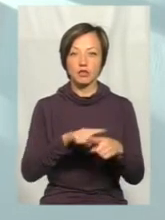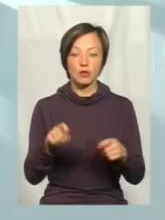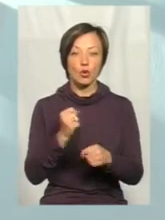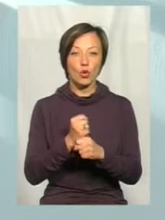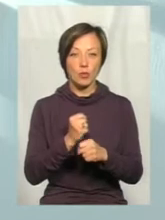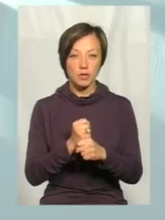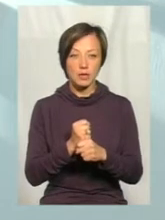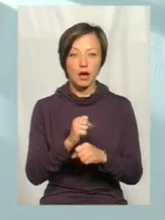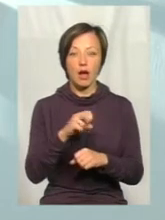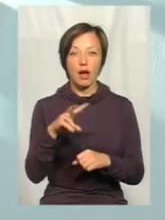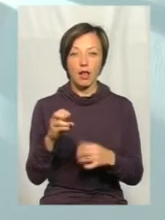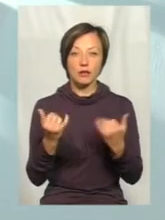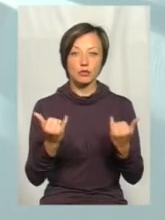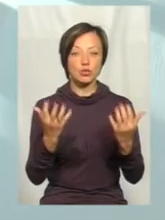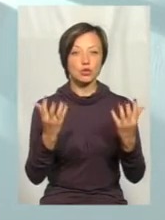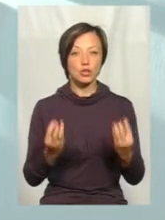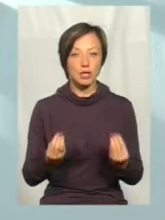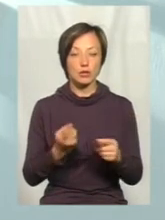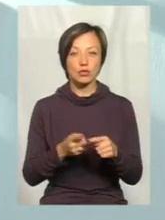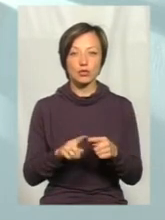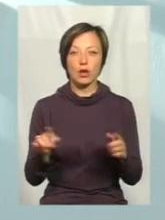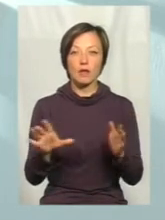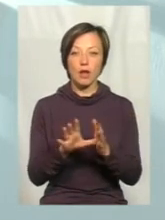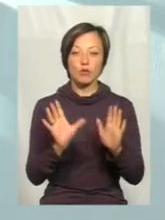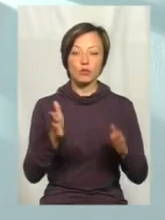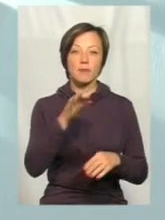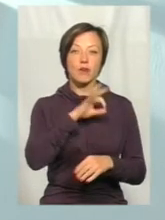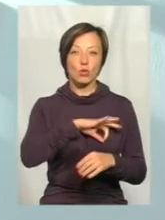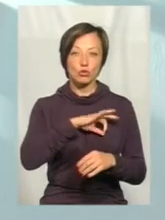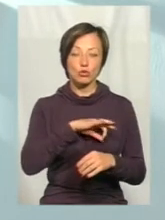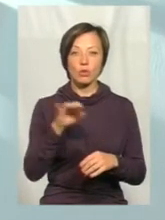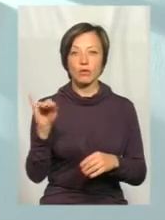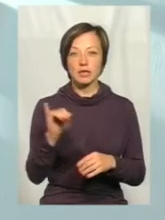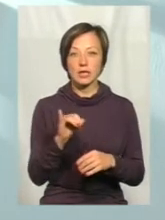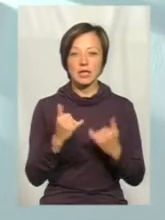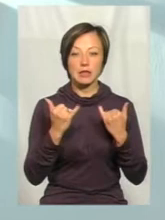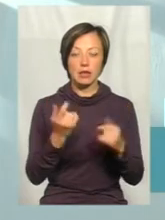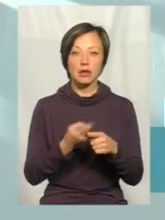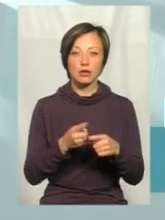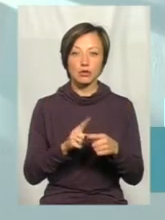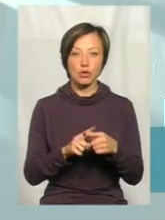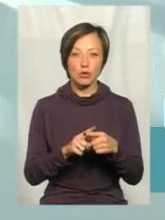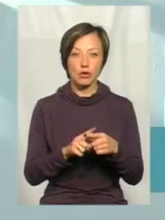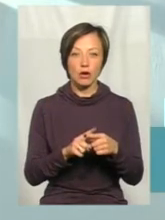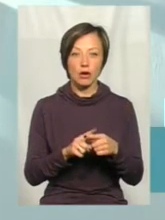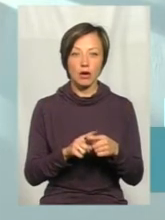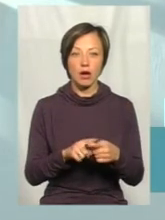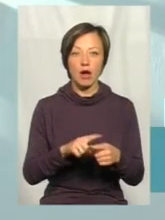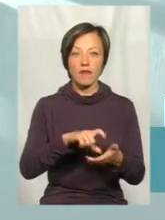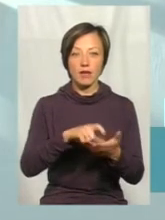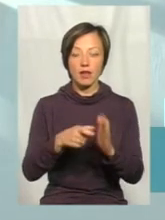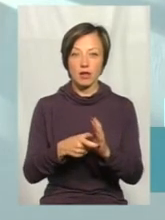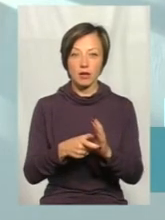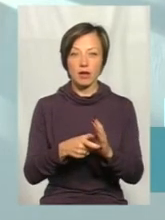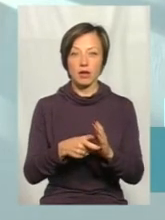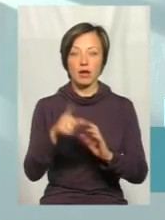робиться. Але на сьогоднішній день цю енергію ми будемо використовувати і для цього в похилих аудиторіях наших великих, де